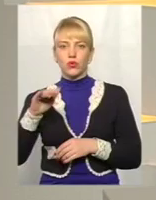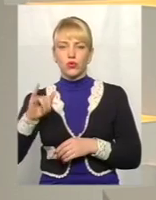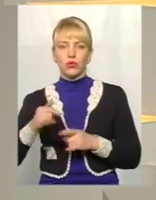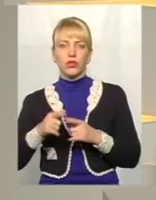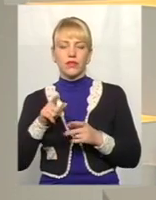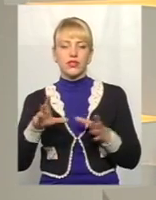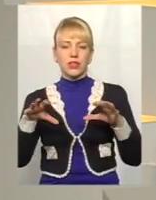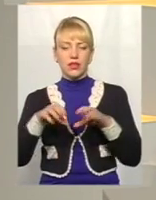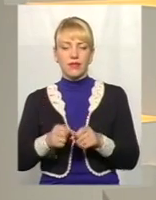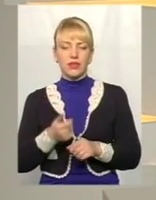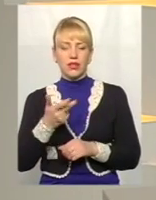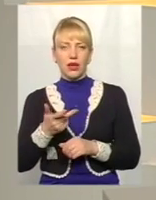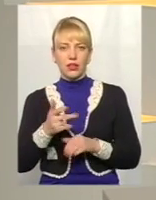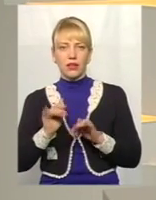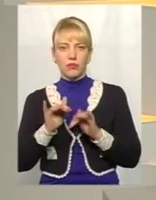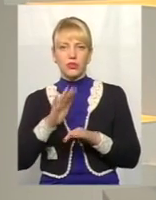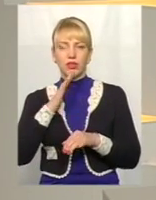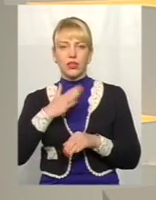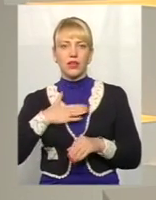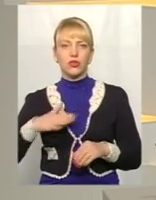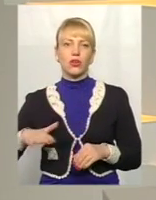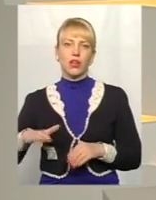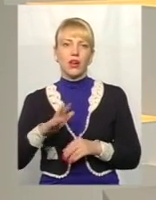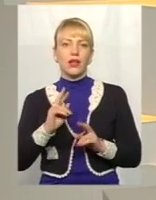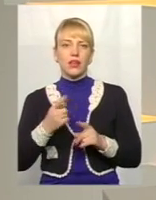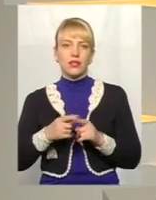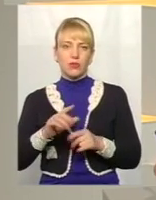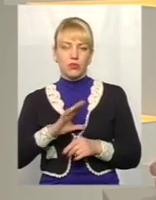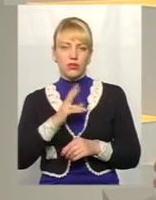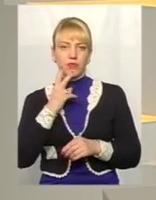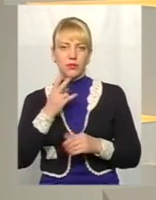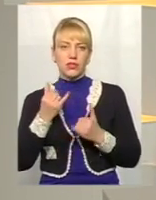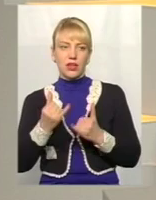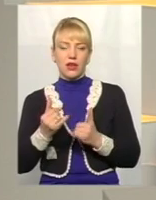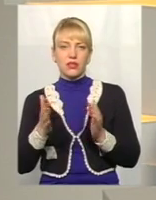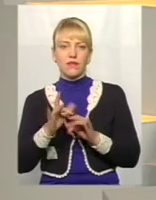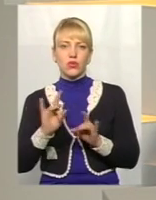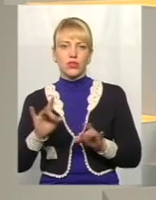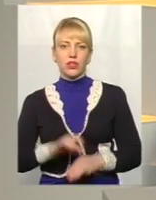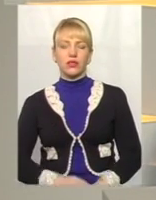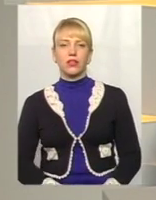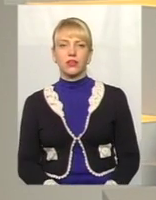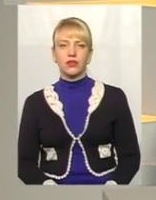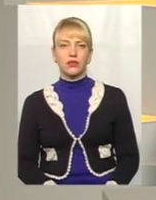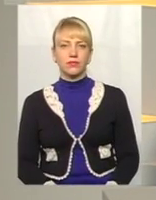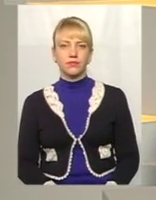декілька подій нашого краю. Як це відбувалось? Давайте зараз подивимося у сюжеті і повернемося у студію.